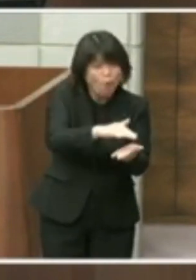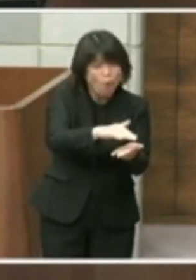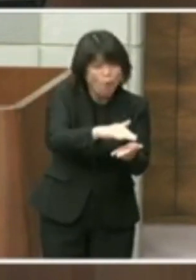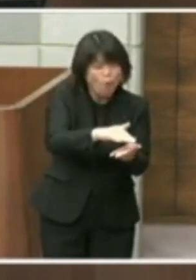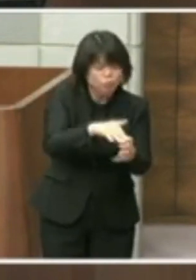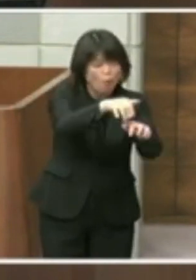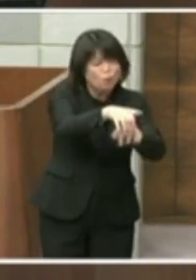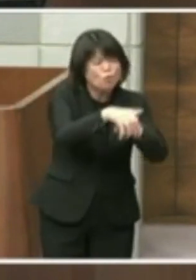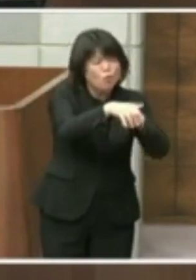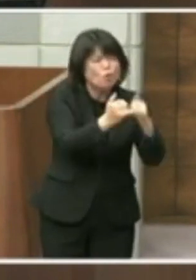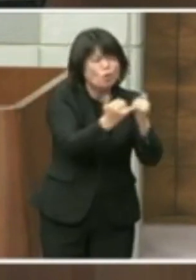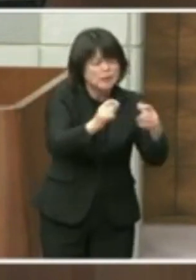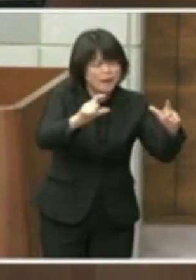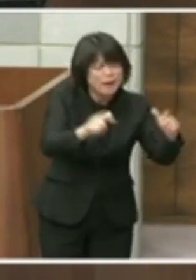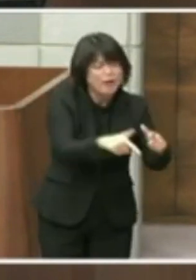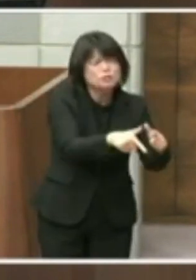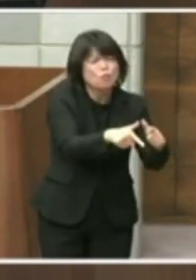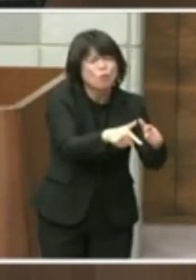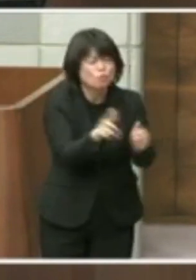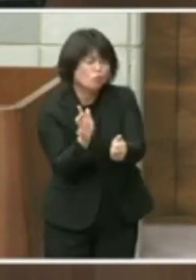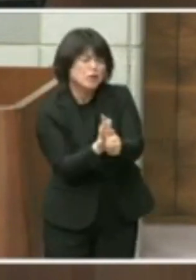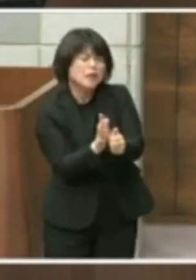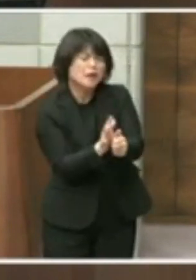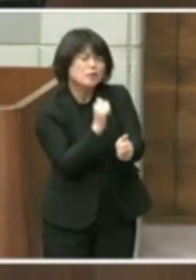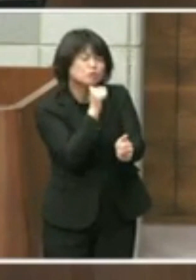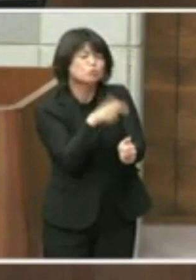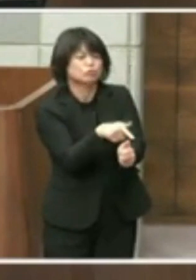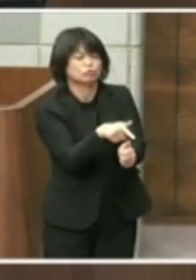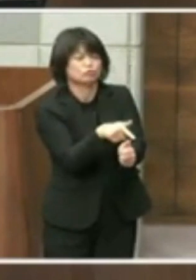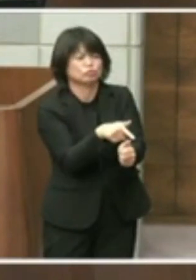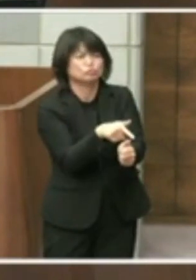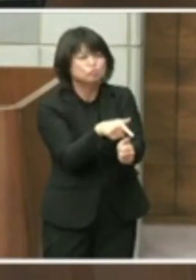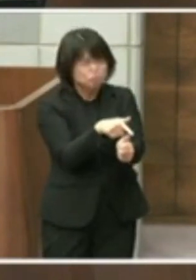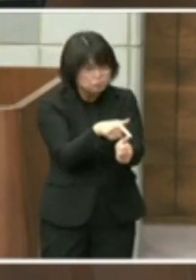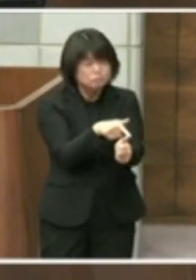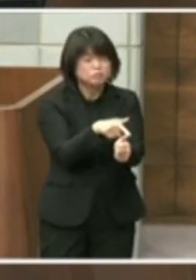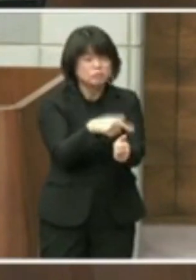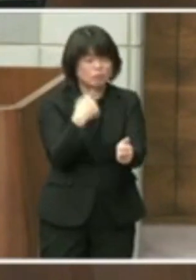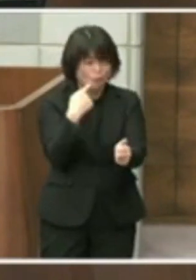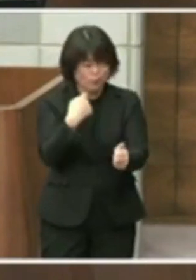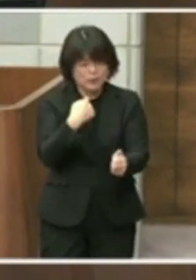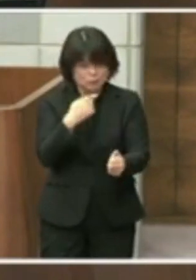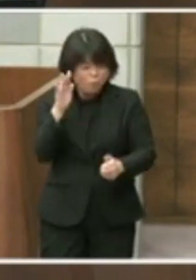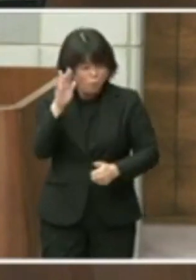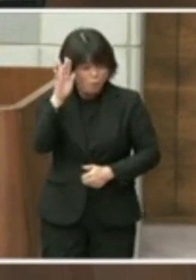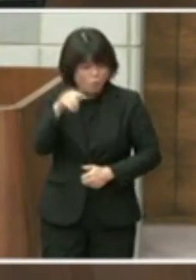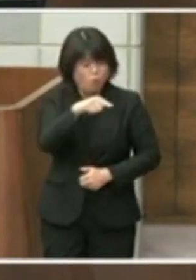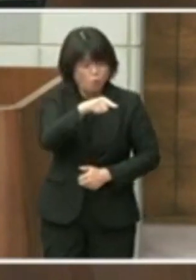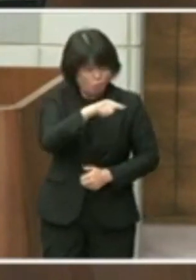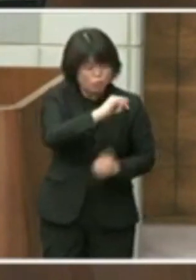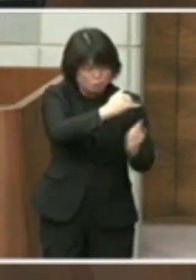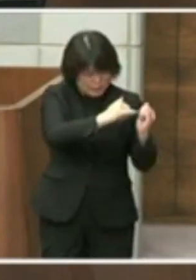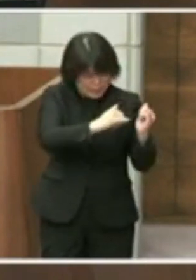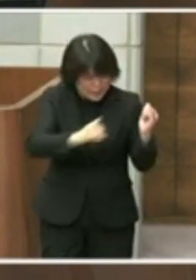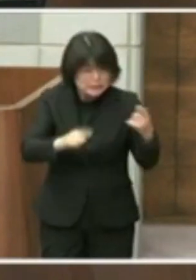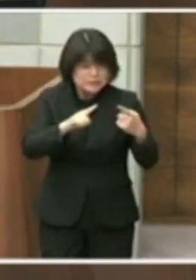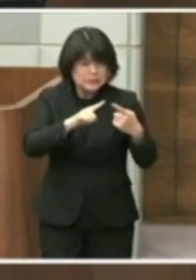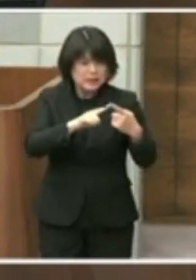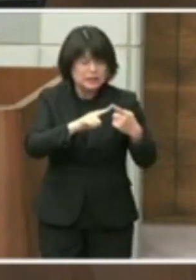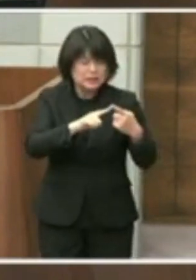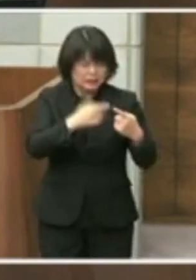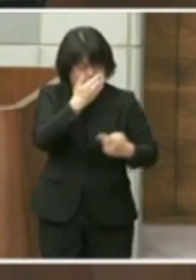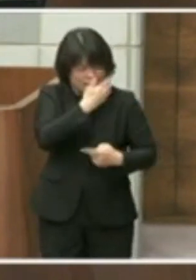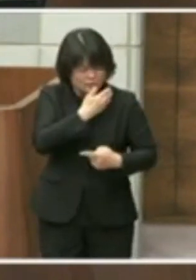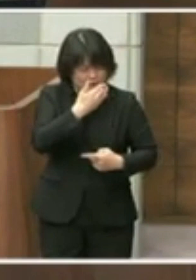減少による支え手不足の問題です。私は今後もこの歴史的遺産を後